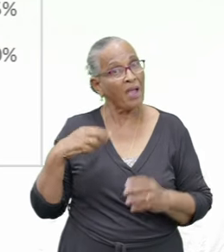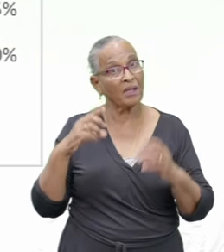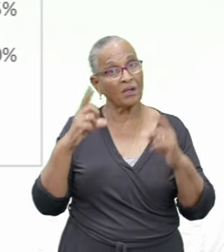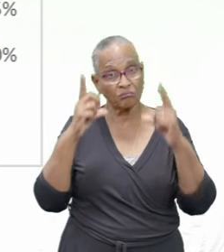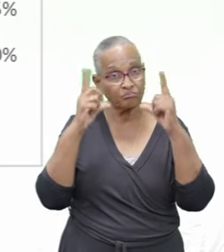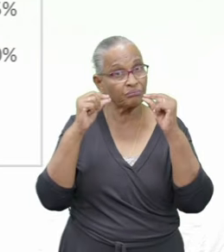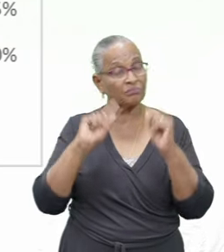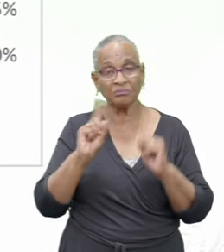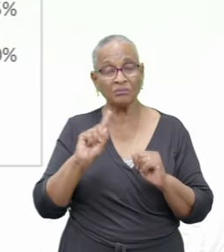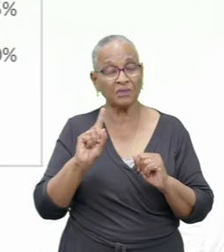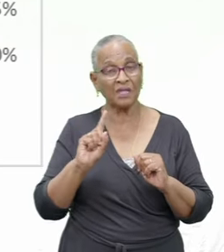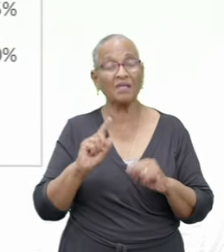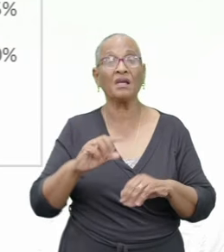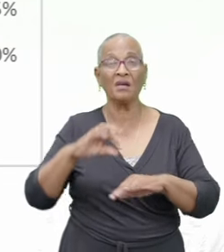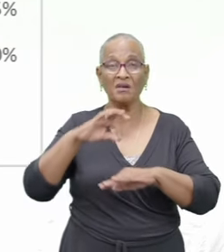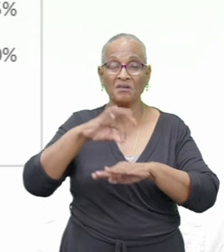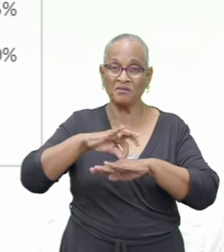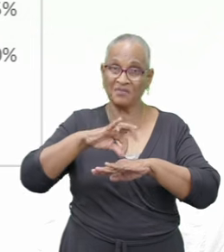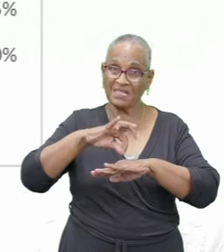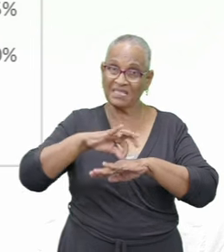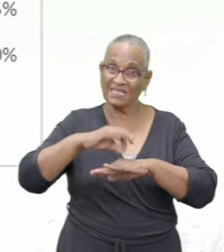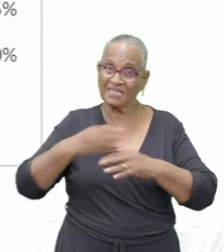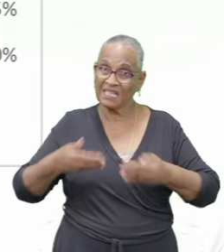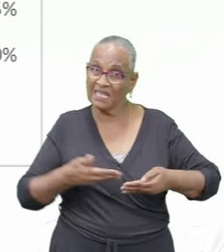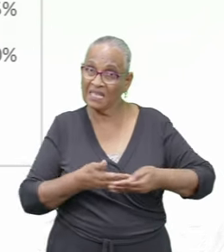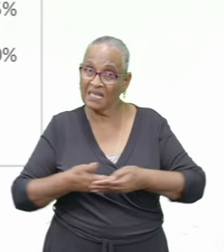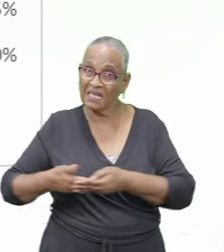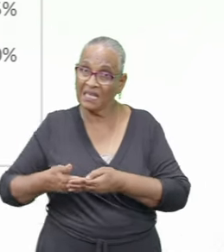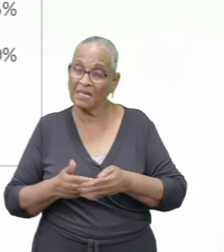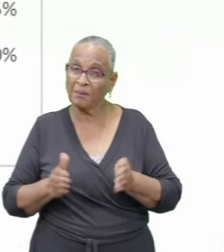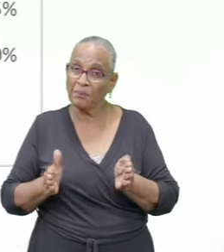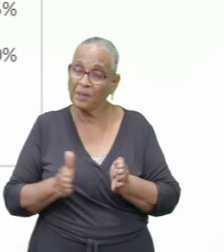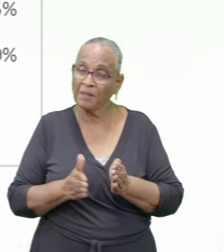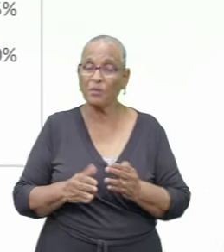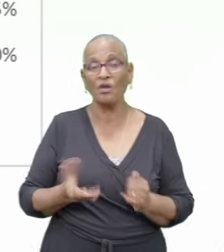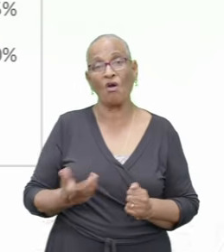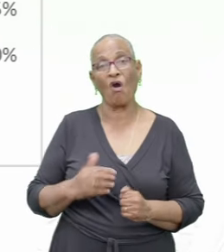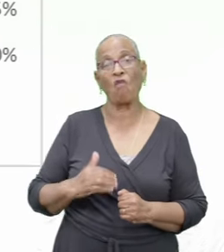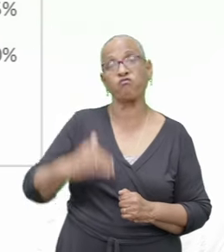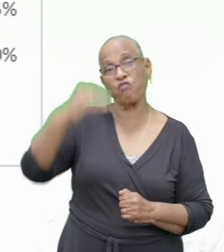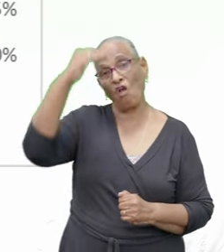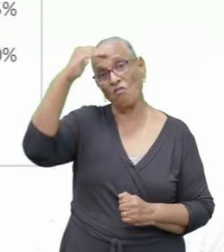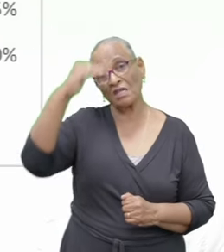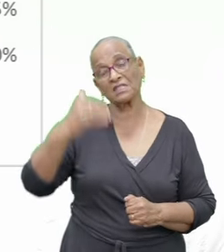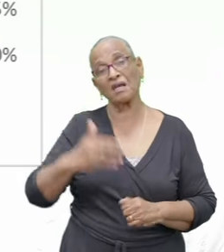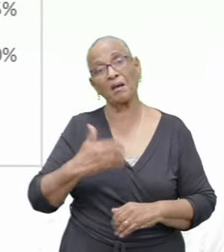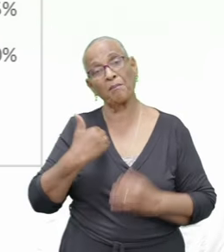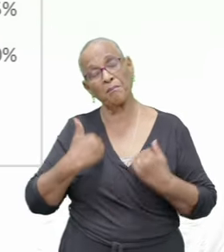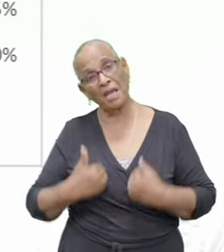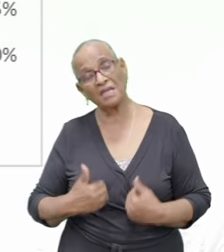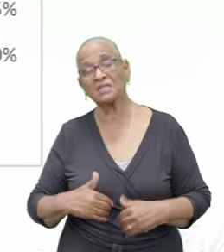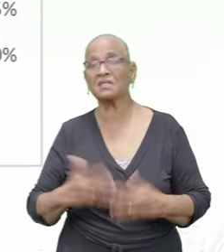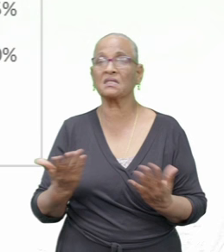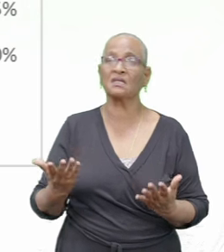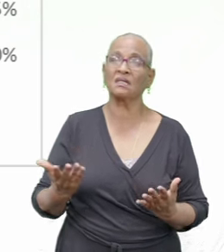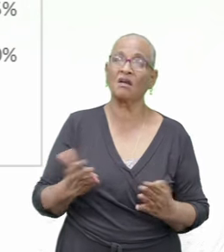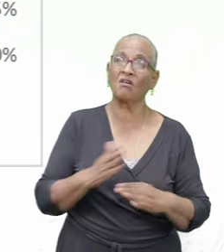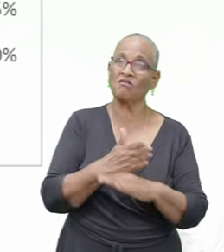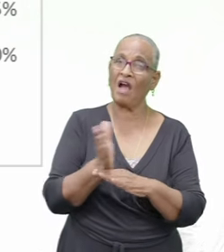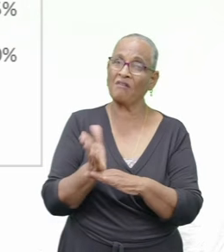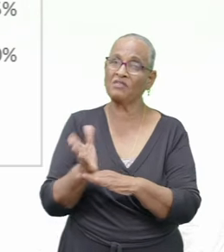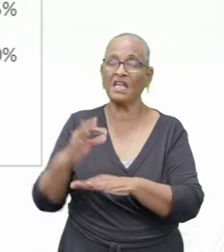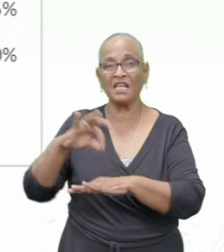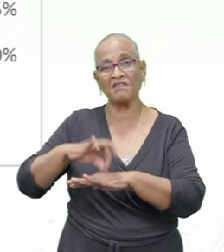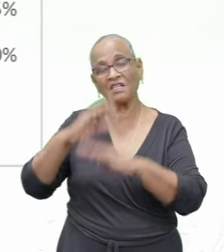aantal opgenomen patiënten, en dat geldt ook voor de volwassen IC, dat geldt ook voor de CCU, dat geldt ook voor elke gewone reguliere afdeling in het